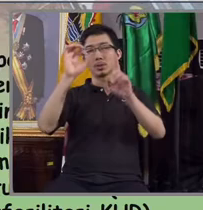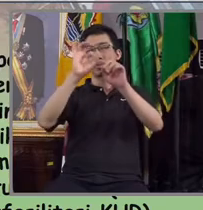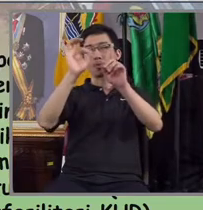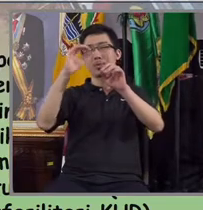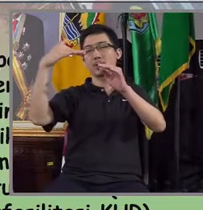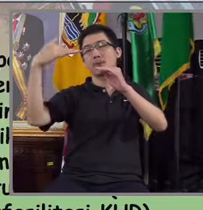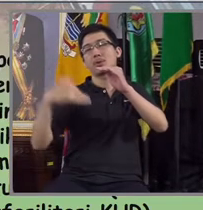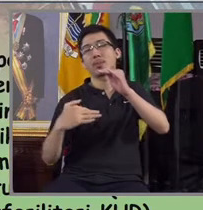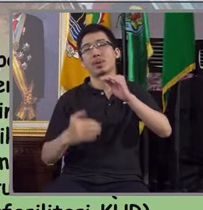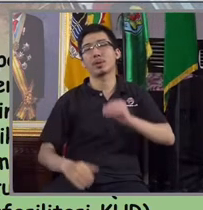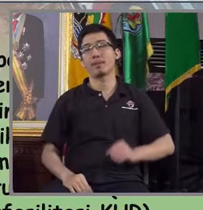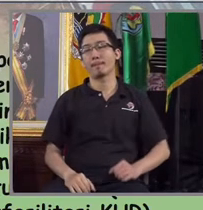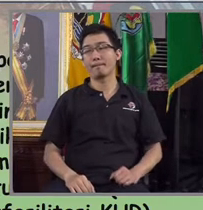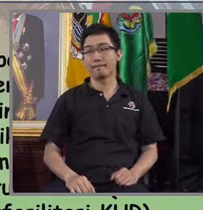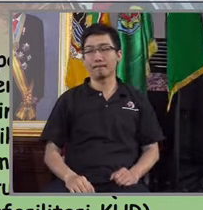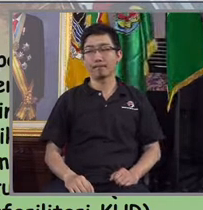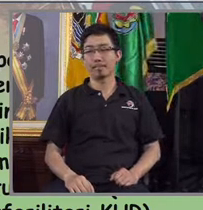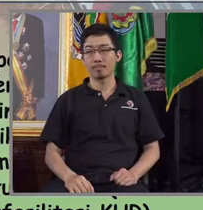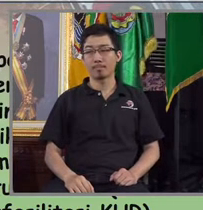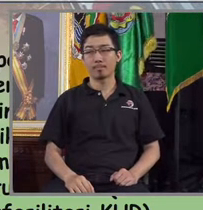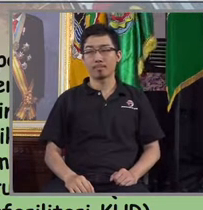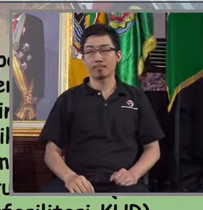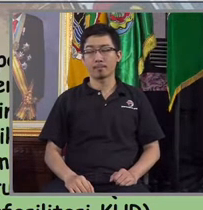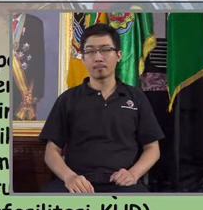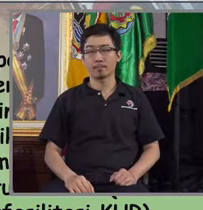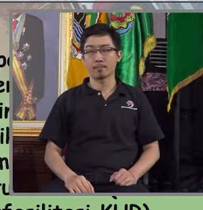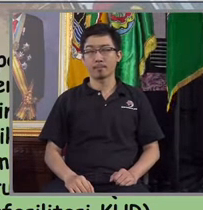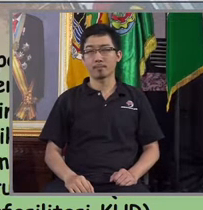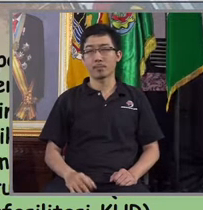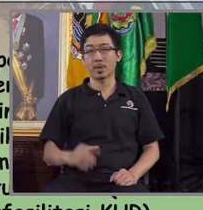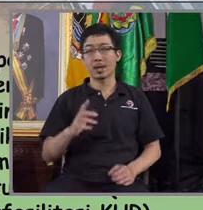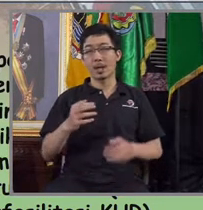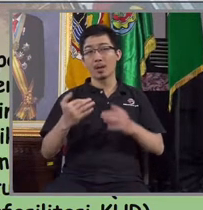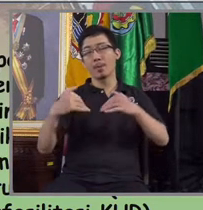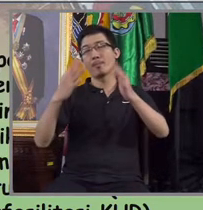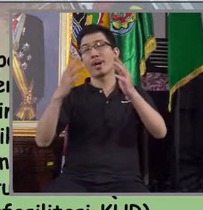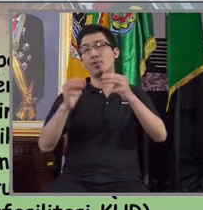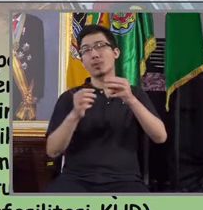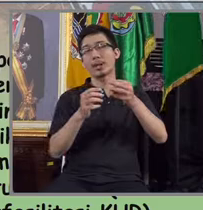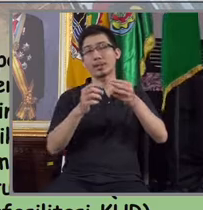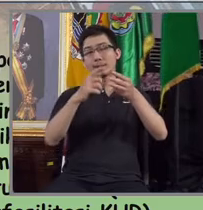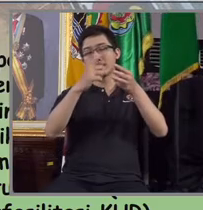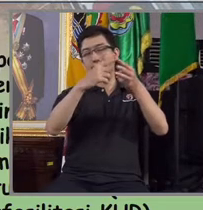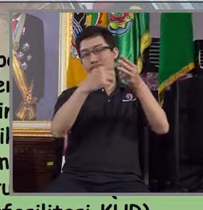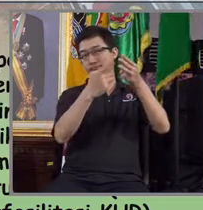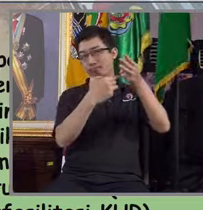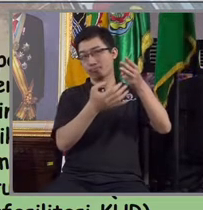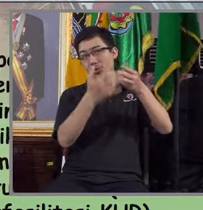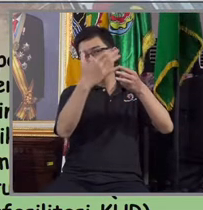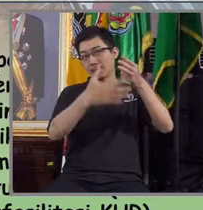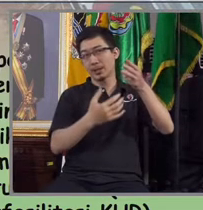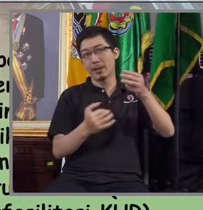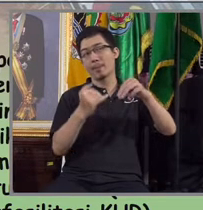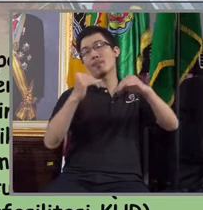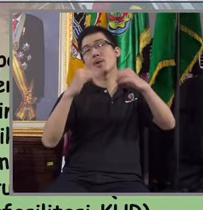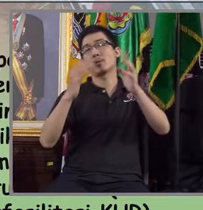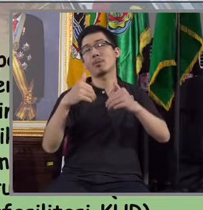tadi Prioritas pembangunan di tiga sektor warek wes waras